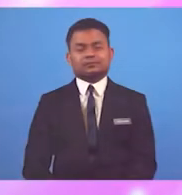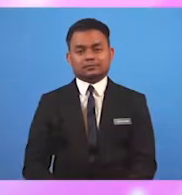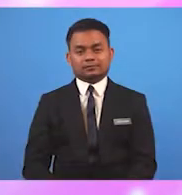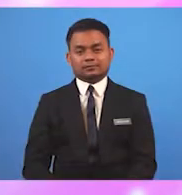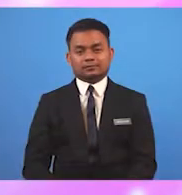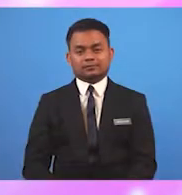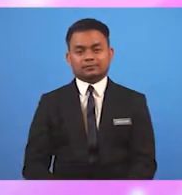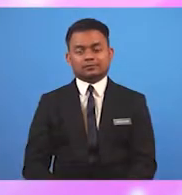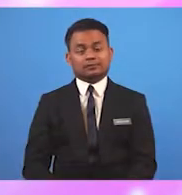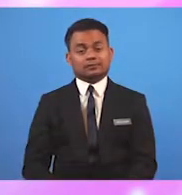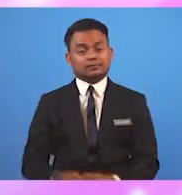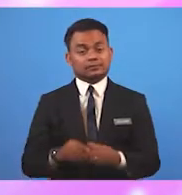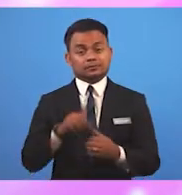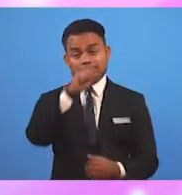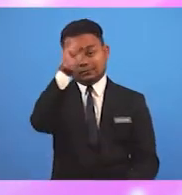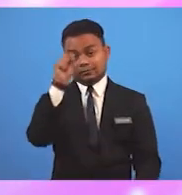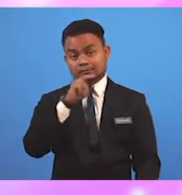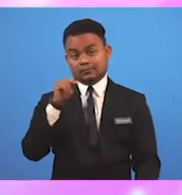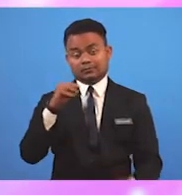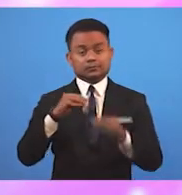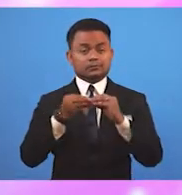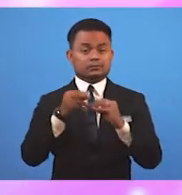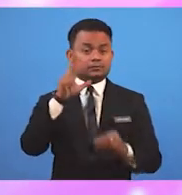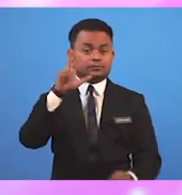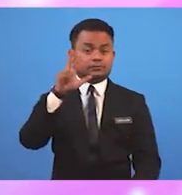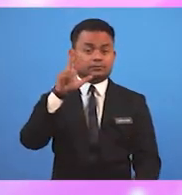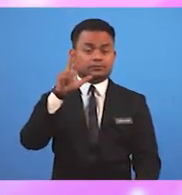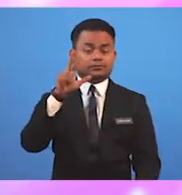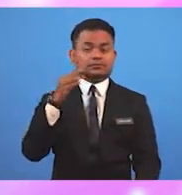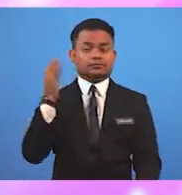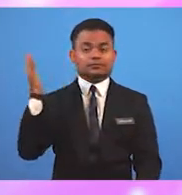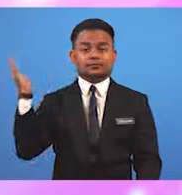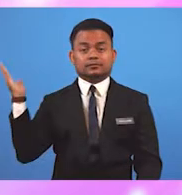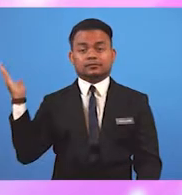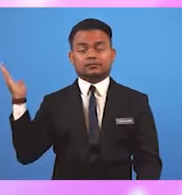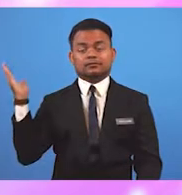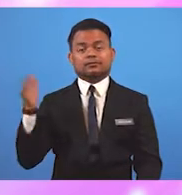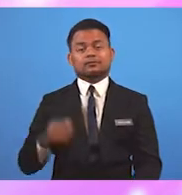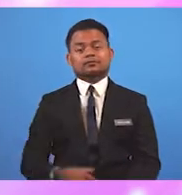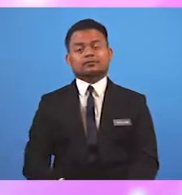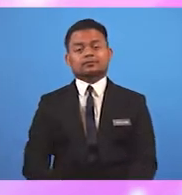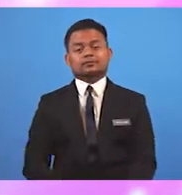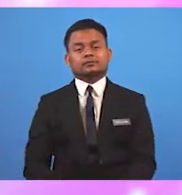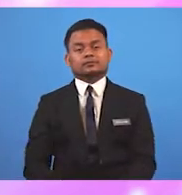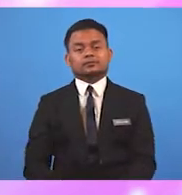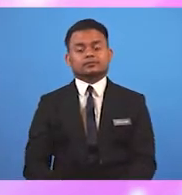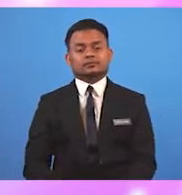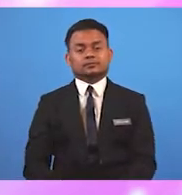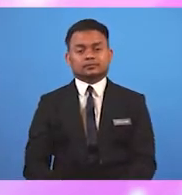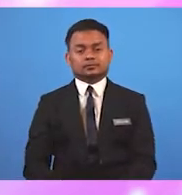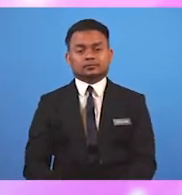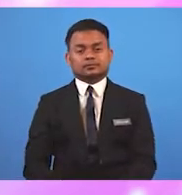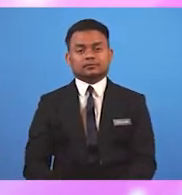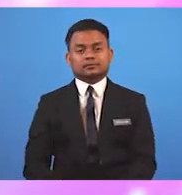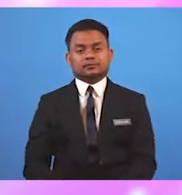Kemudian, bagi soalan yang ketiga, dua kaedah. Kaedah yang pertama adalah sampel ternakan